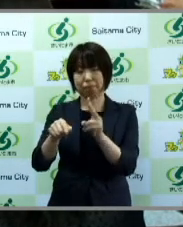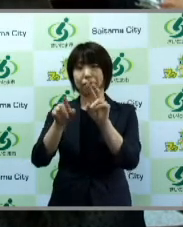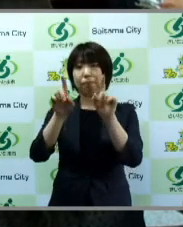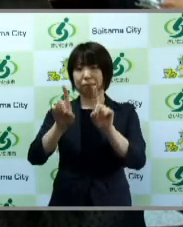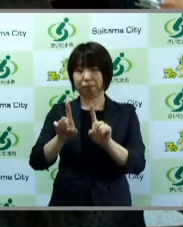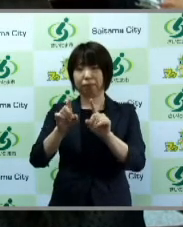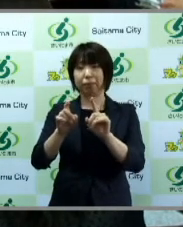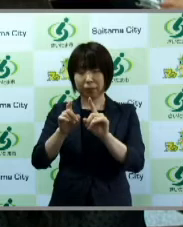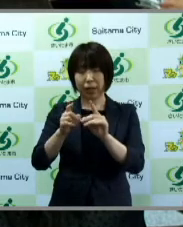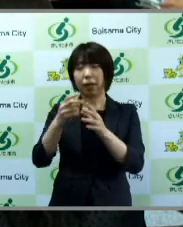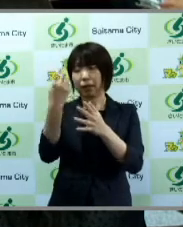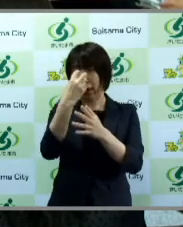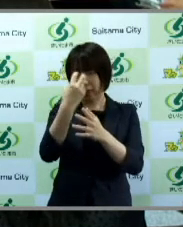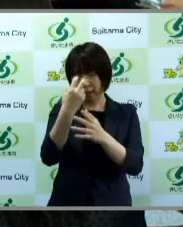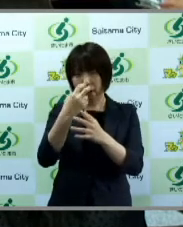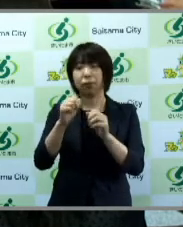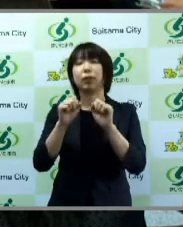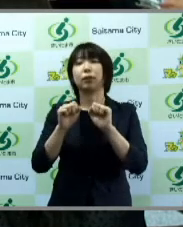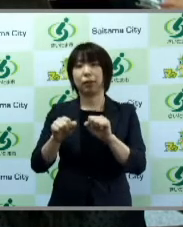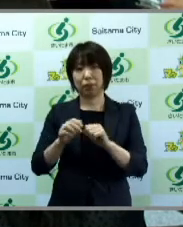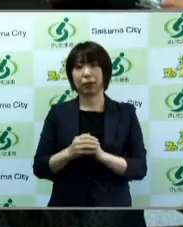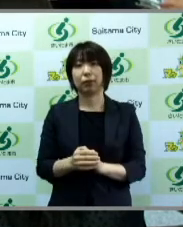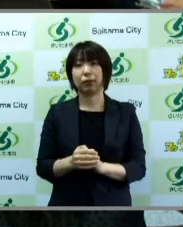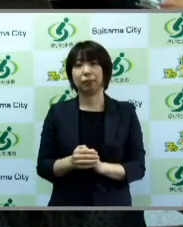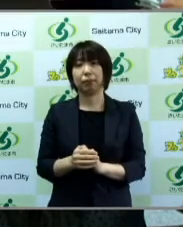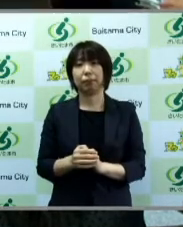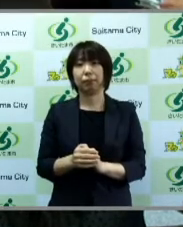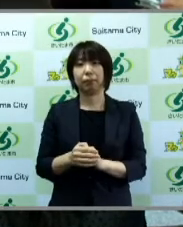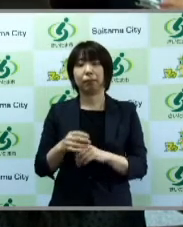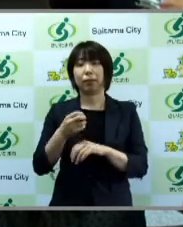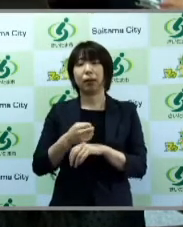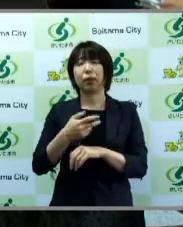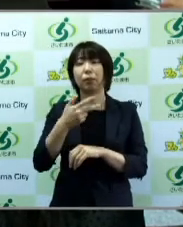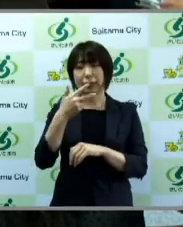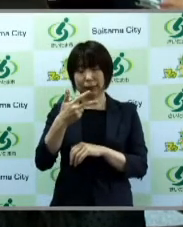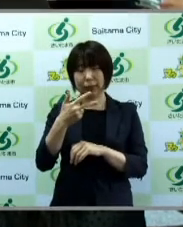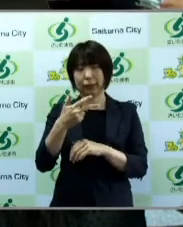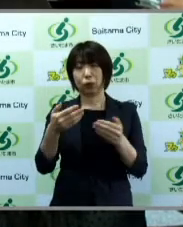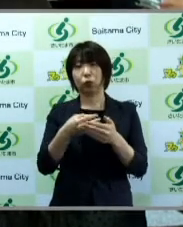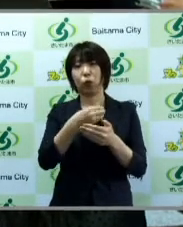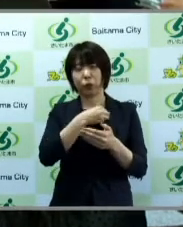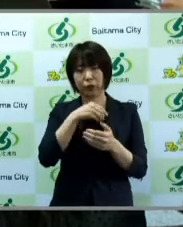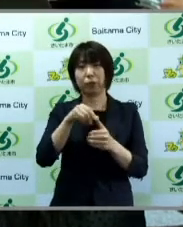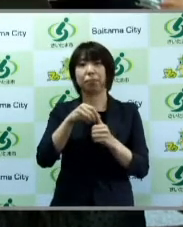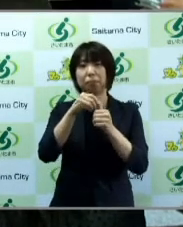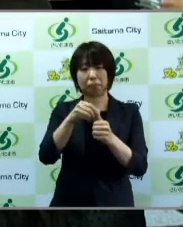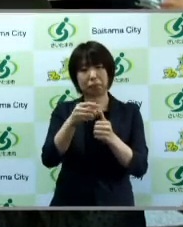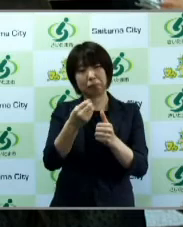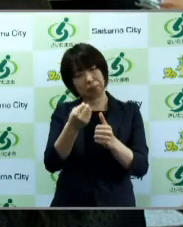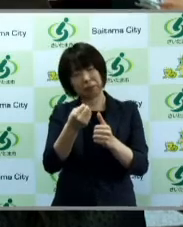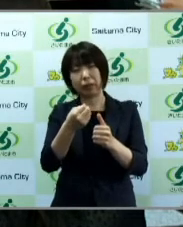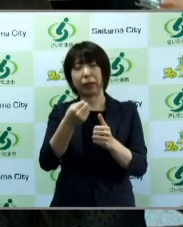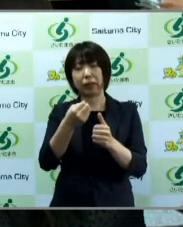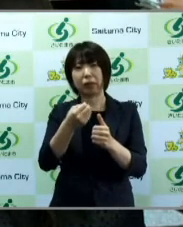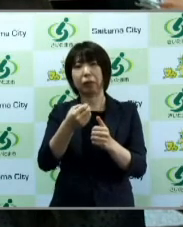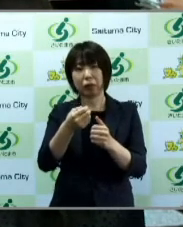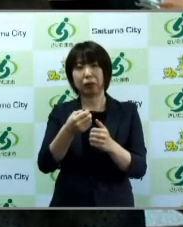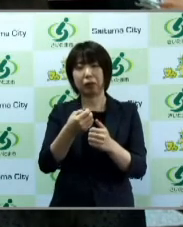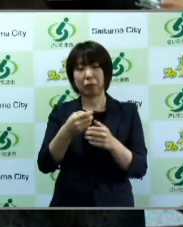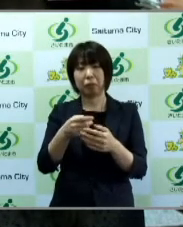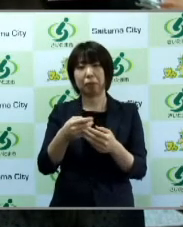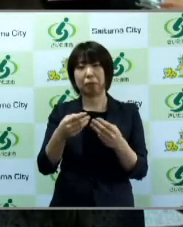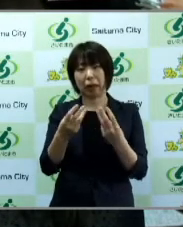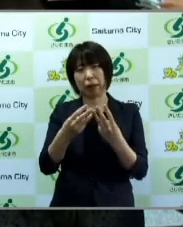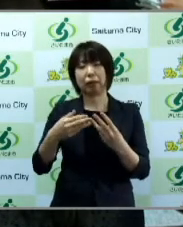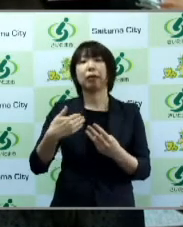ところでございます。市の人員についてはちょっと数字について今持ち合わせでございませんが、市内の保健所